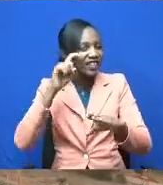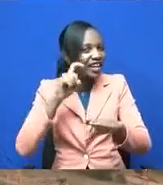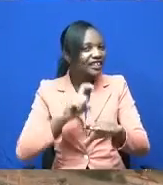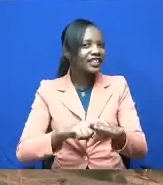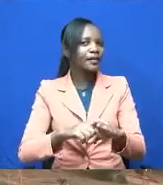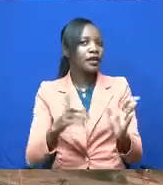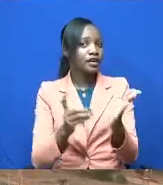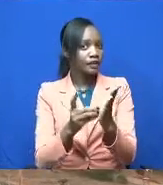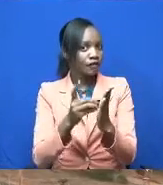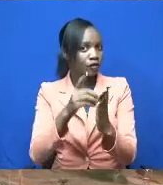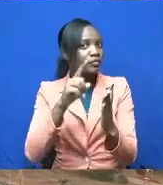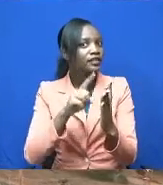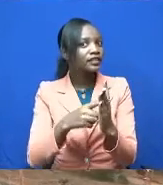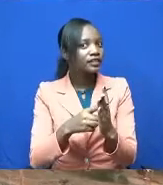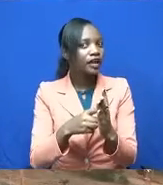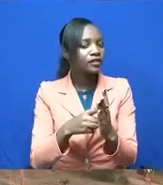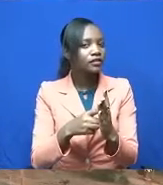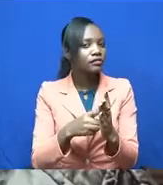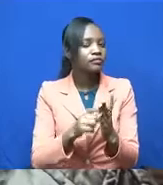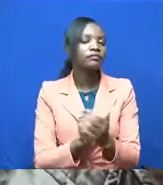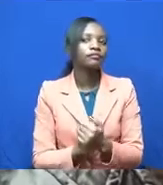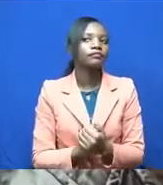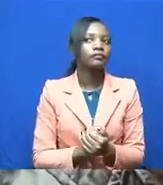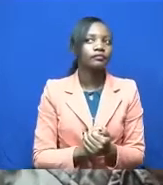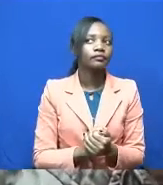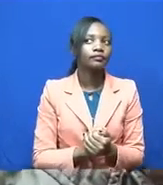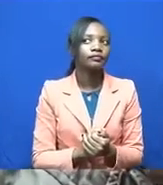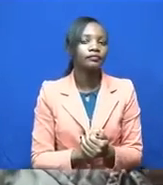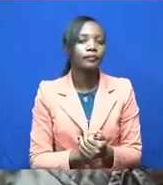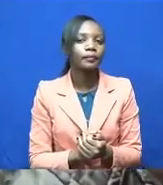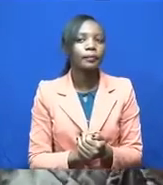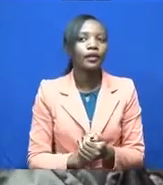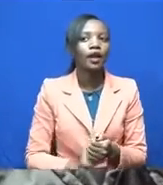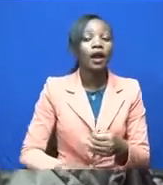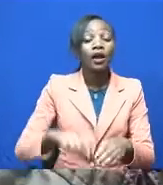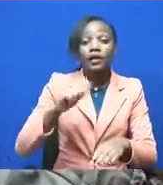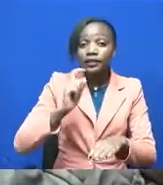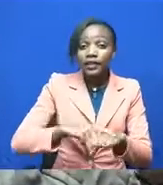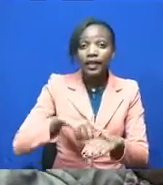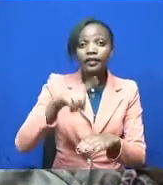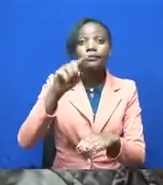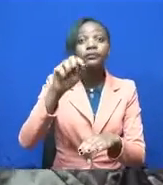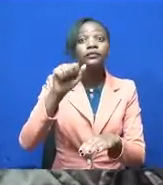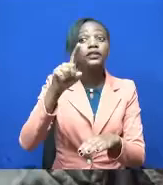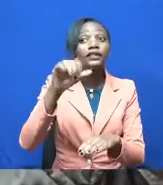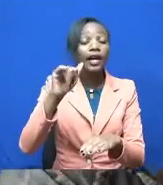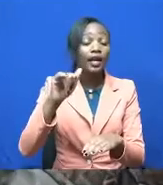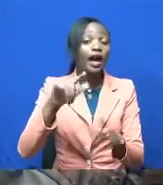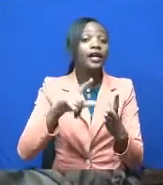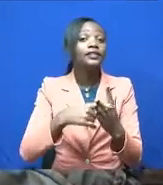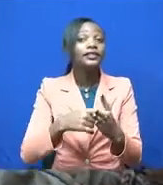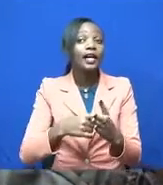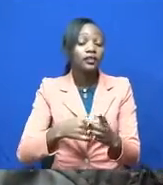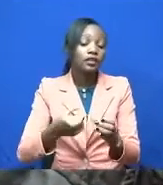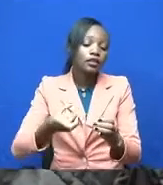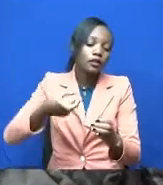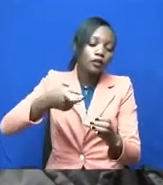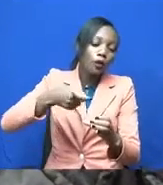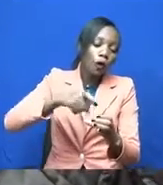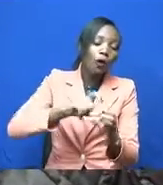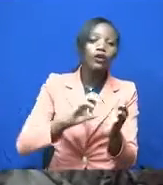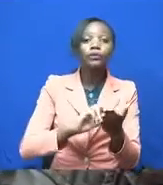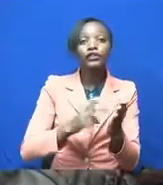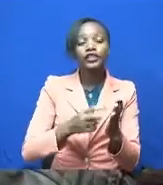Talo Oil mjini Turkana. Wakati Talo alikuwa anachimba mafuta, tukakundua ya kwamba sisi tumeacha nyuma,